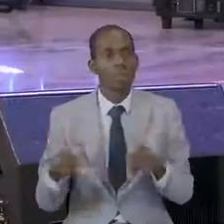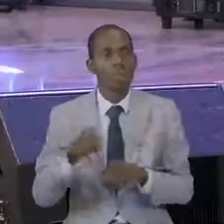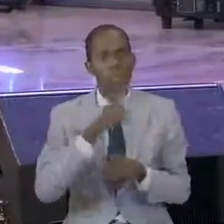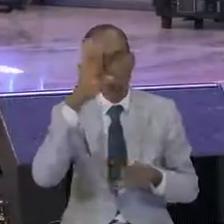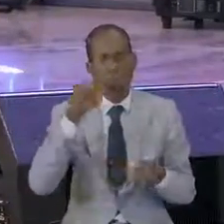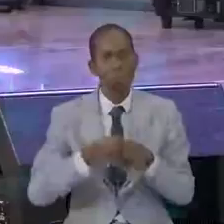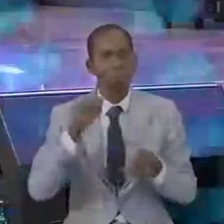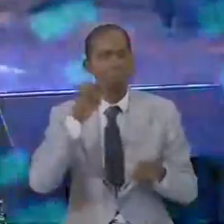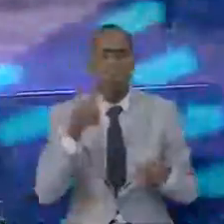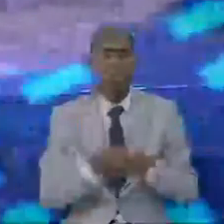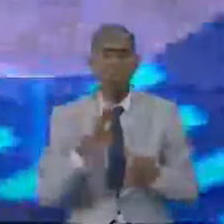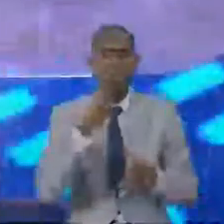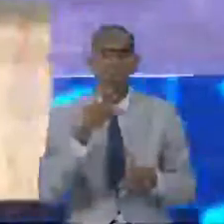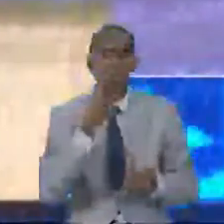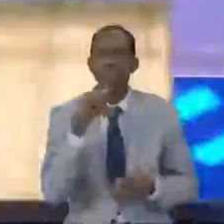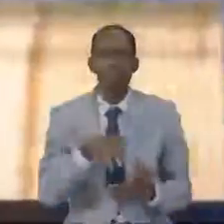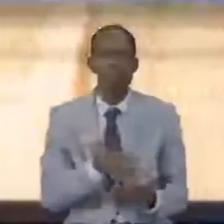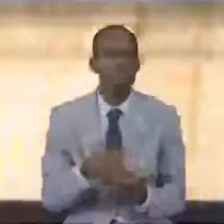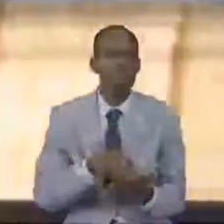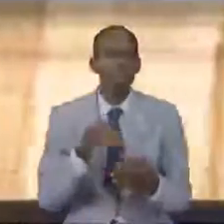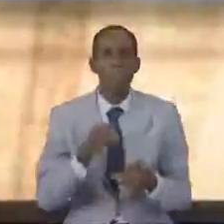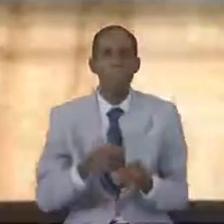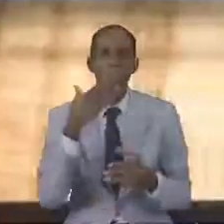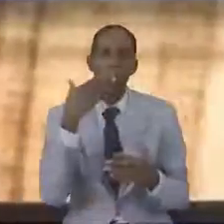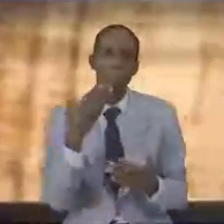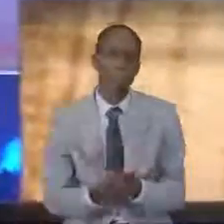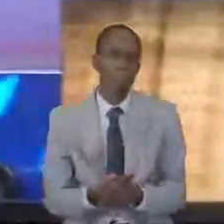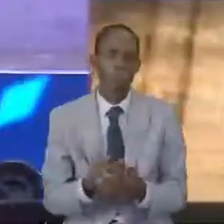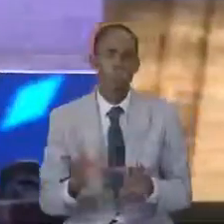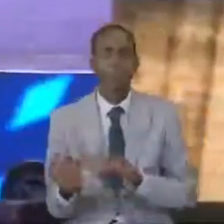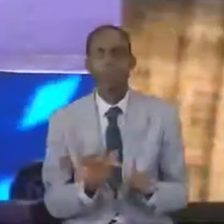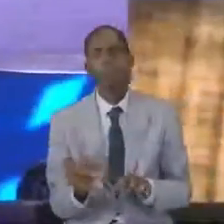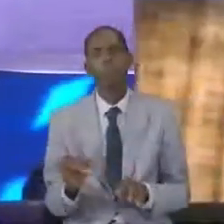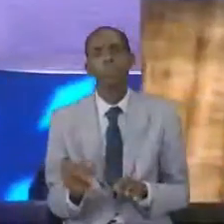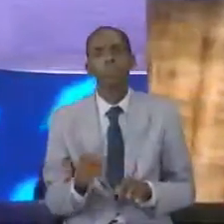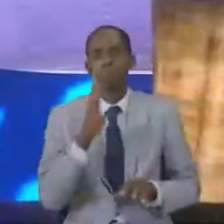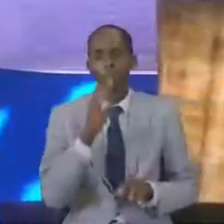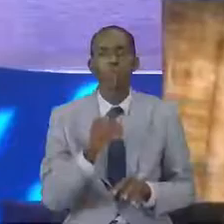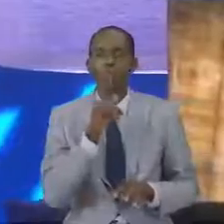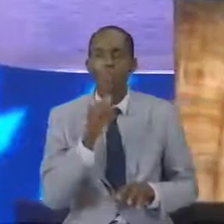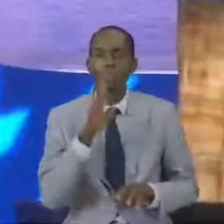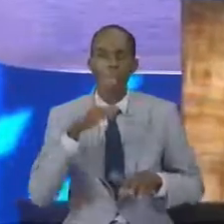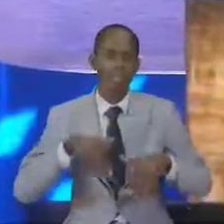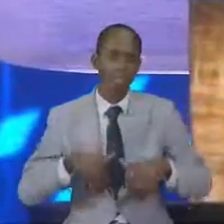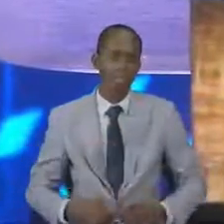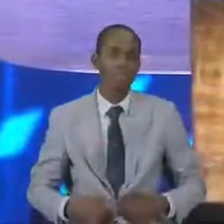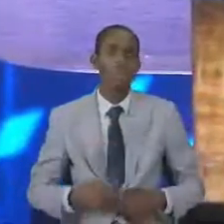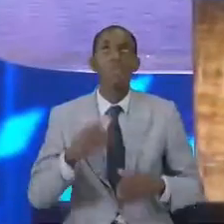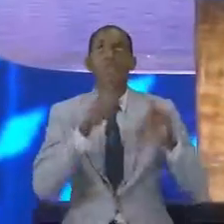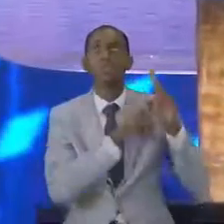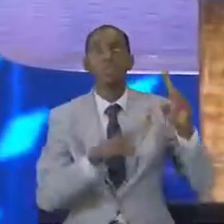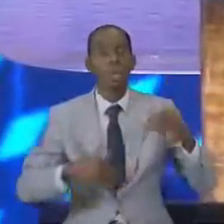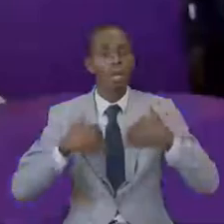dit pour vous frère vous lassez pas de faire le bien ne soyez pas fatigué de faire le bien ce